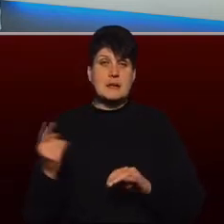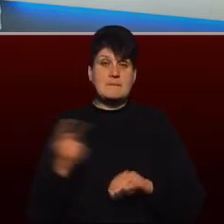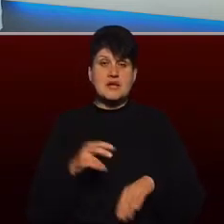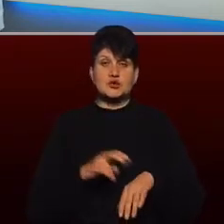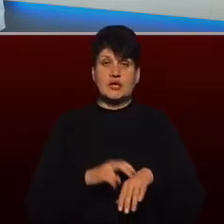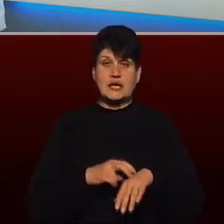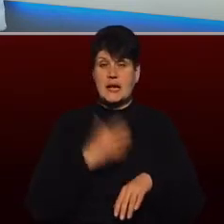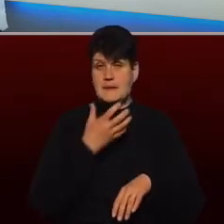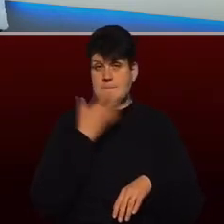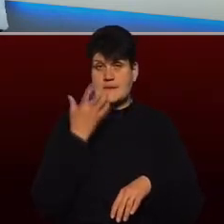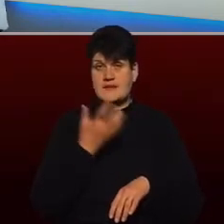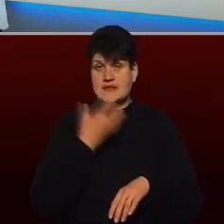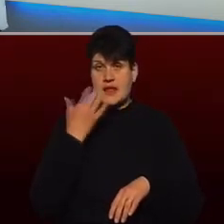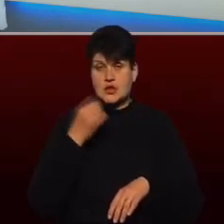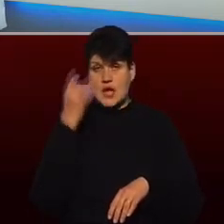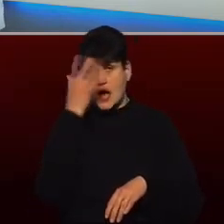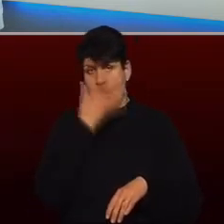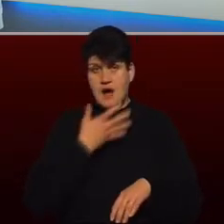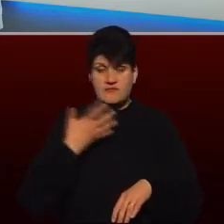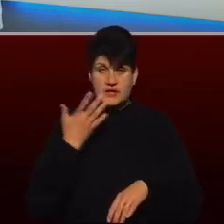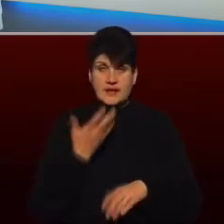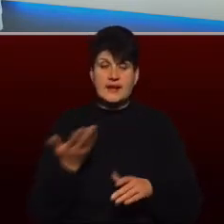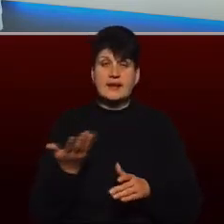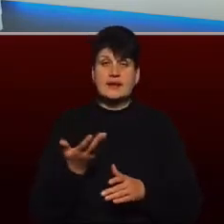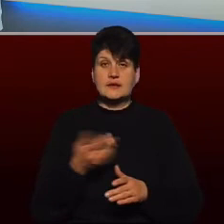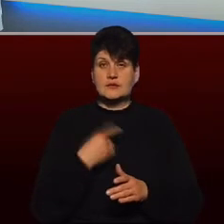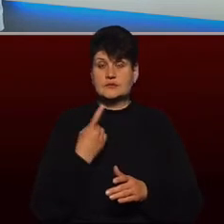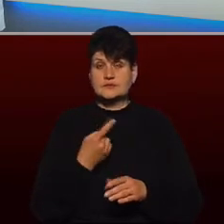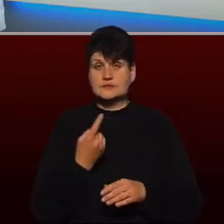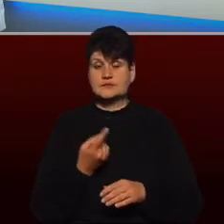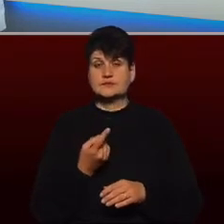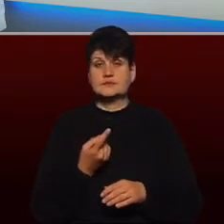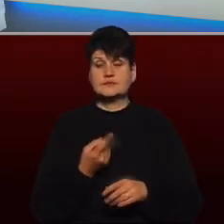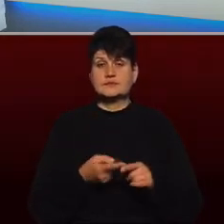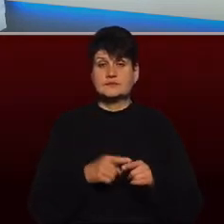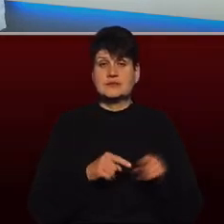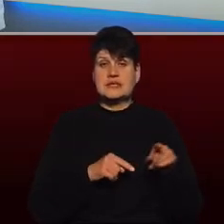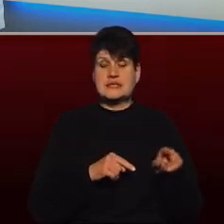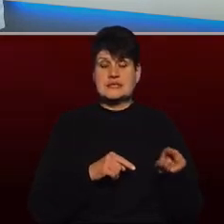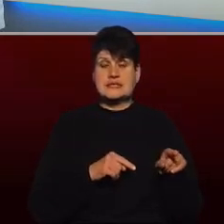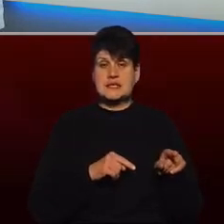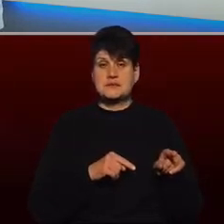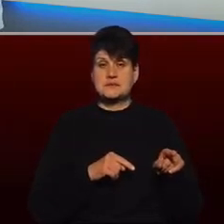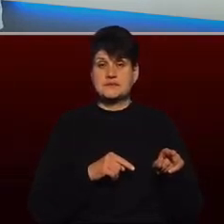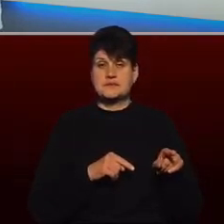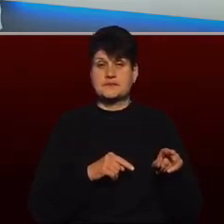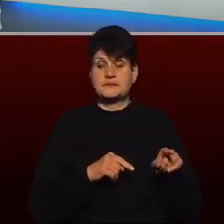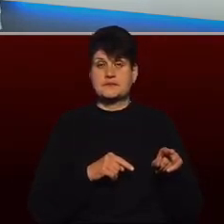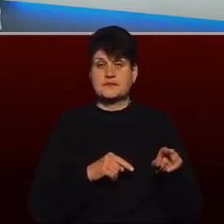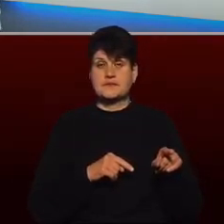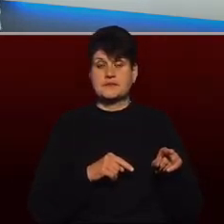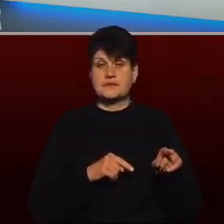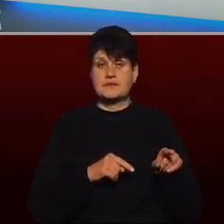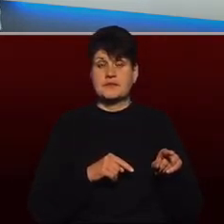Південної Африки, яка діагностувала цей, саме патологію, викликану